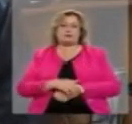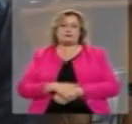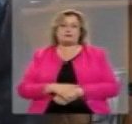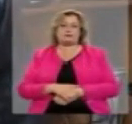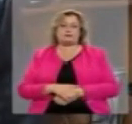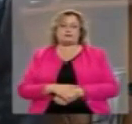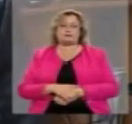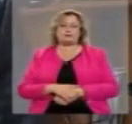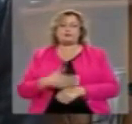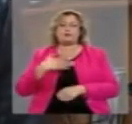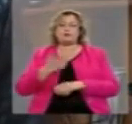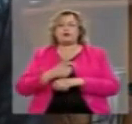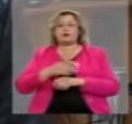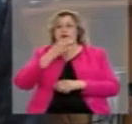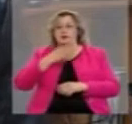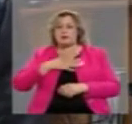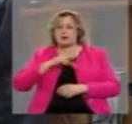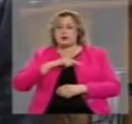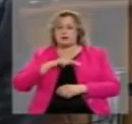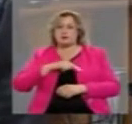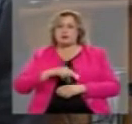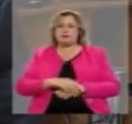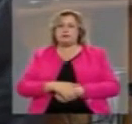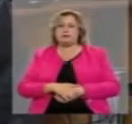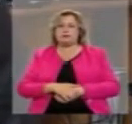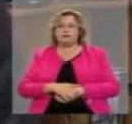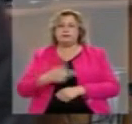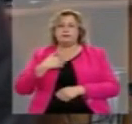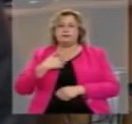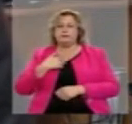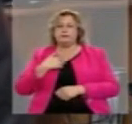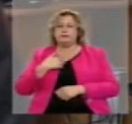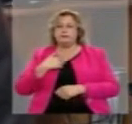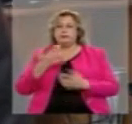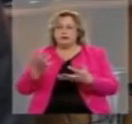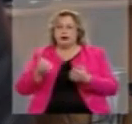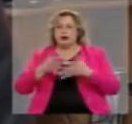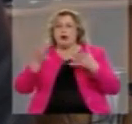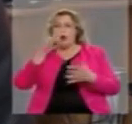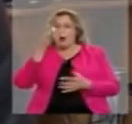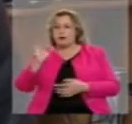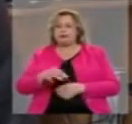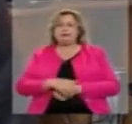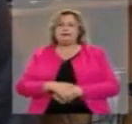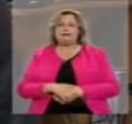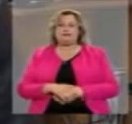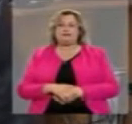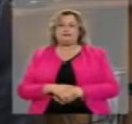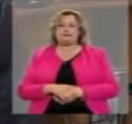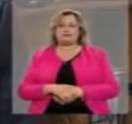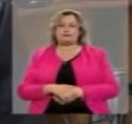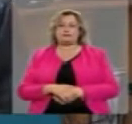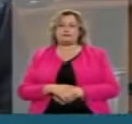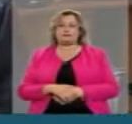Бұл жұмыста білмеген нәрселерді үйреніп жатырмын, көп нәрсе үйренудемін. Қазір